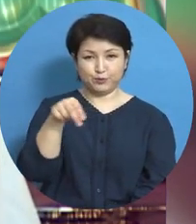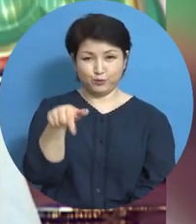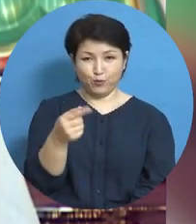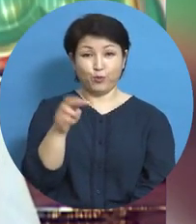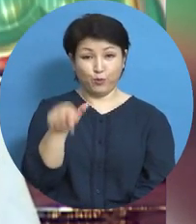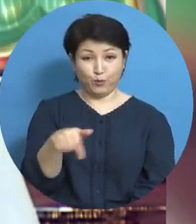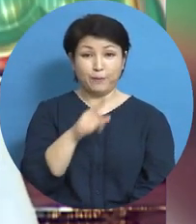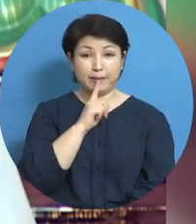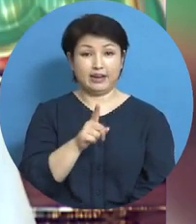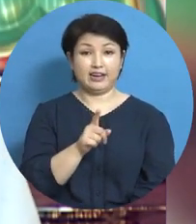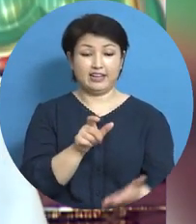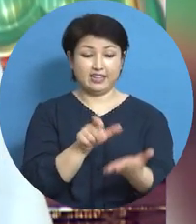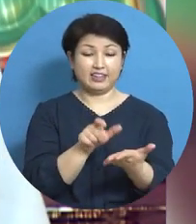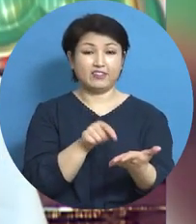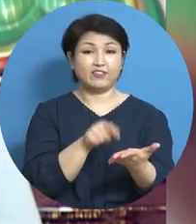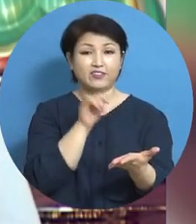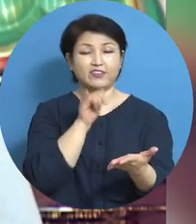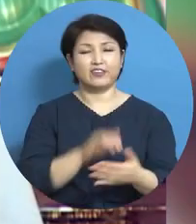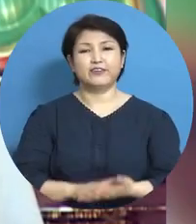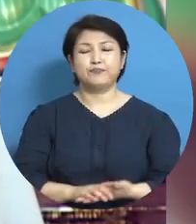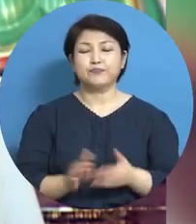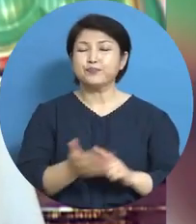부처님께서